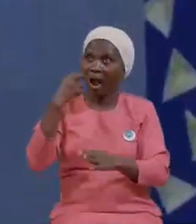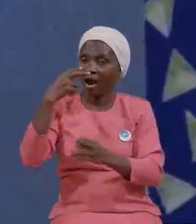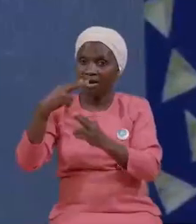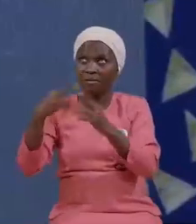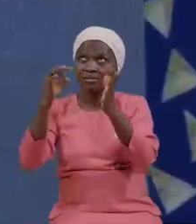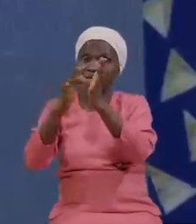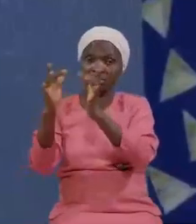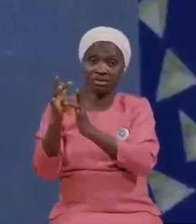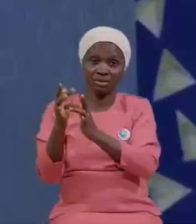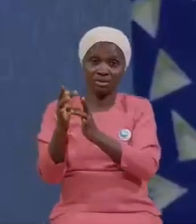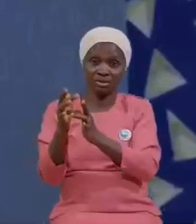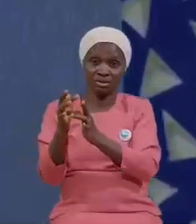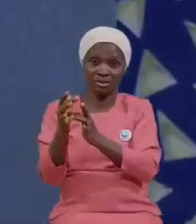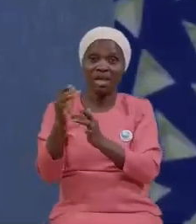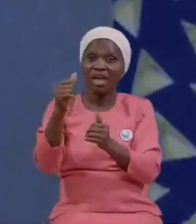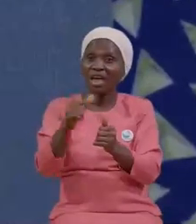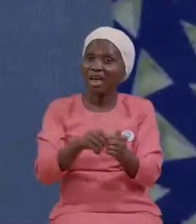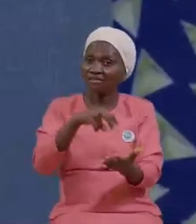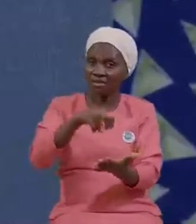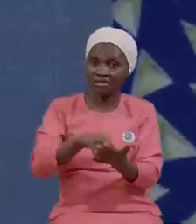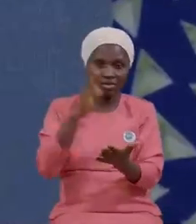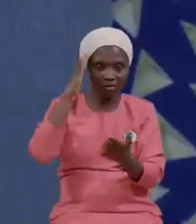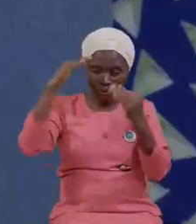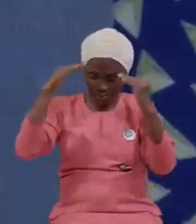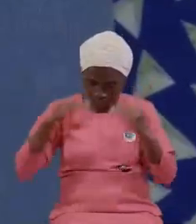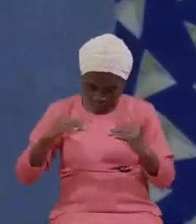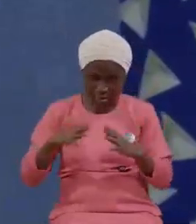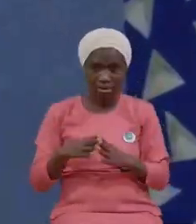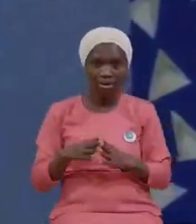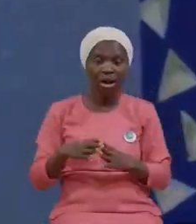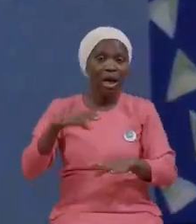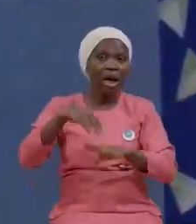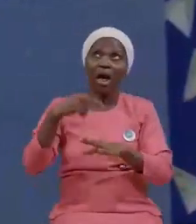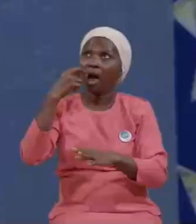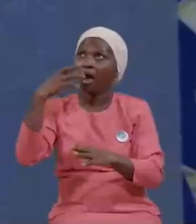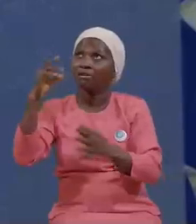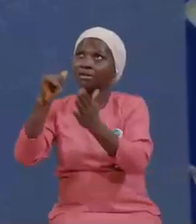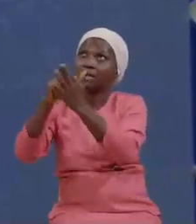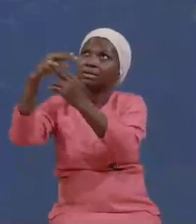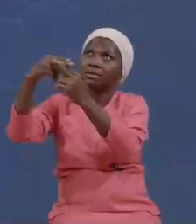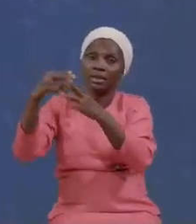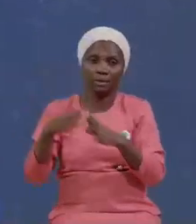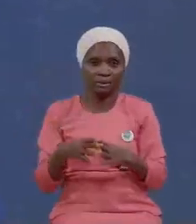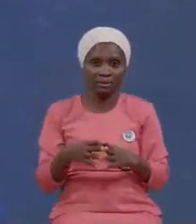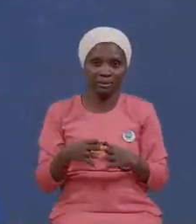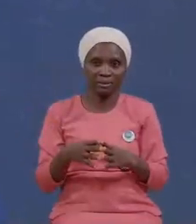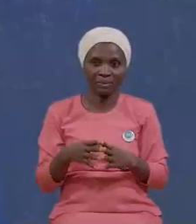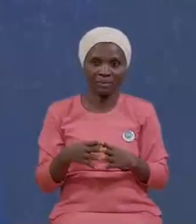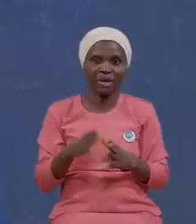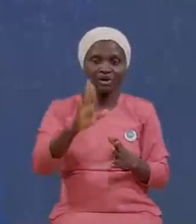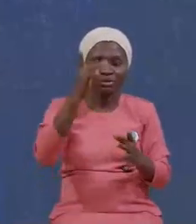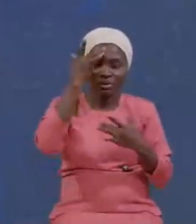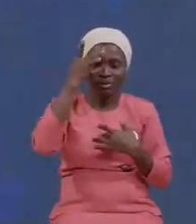tout genou fléchira. À la mention de ce nom, ta maladie va